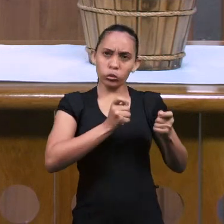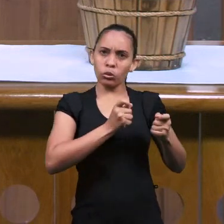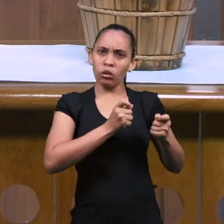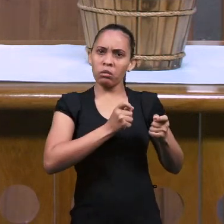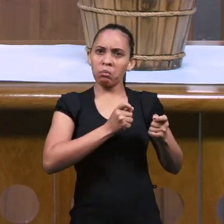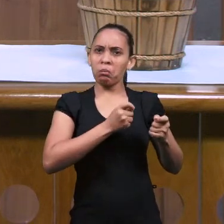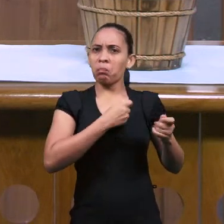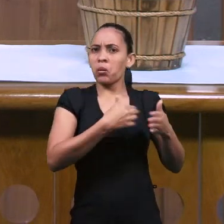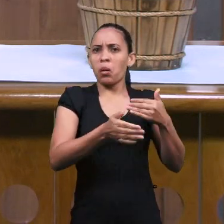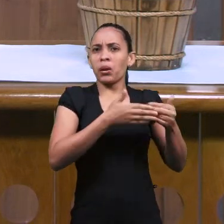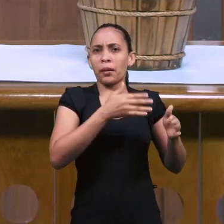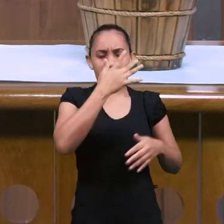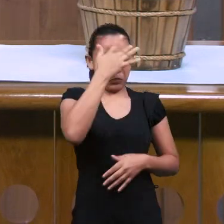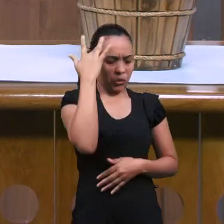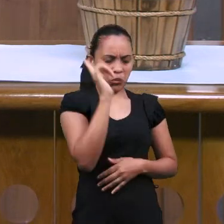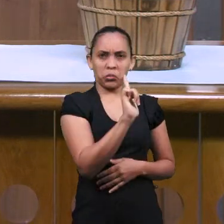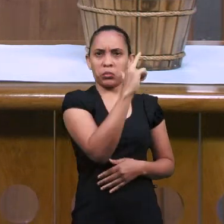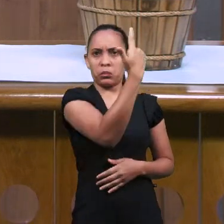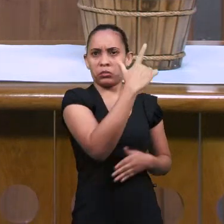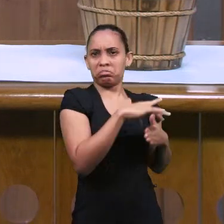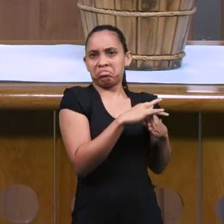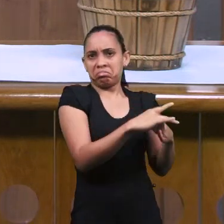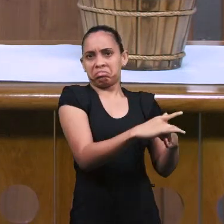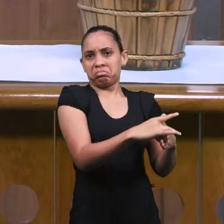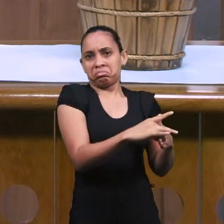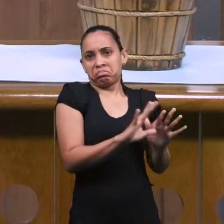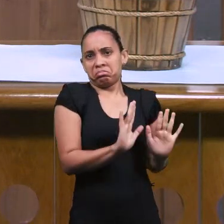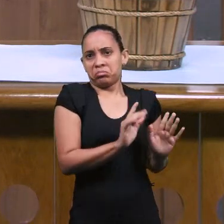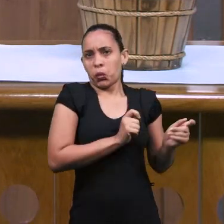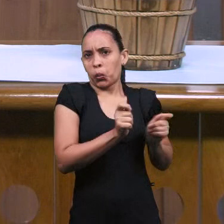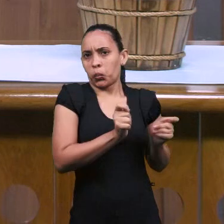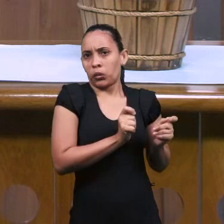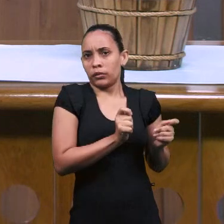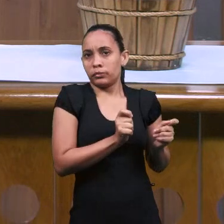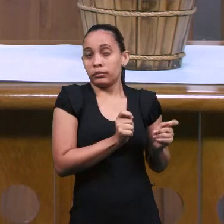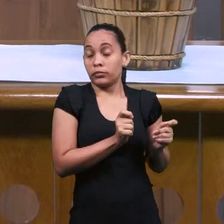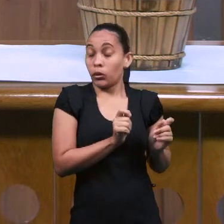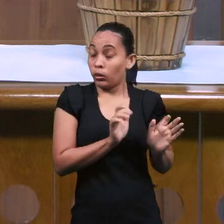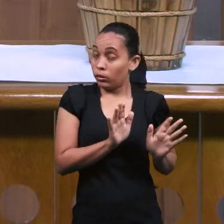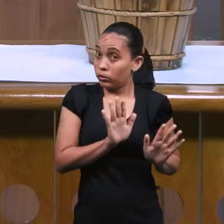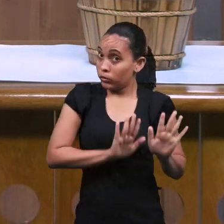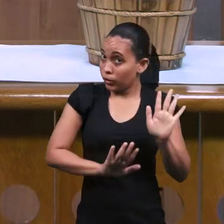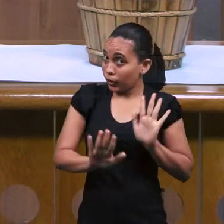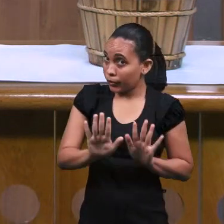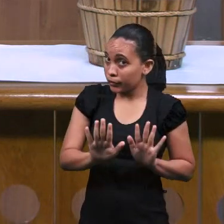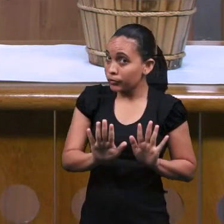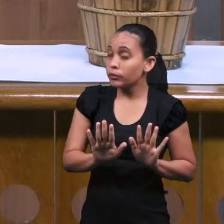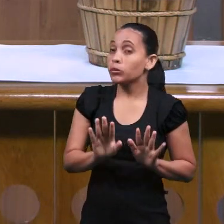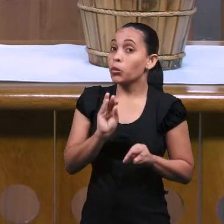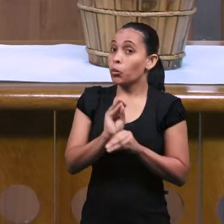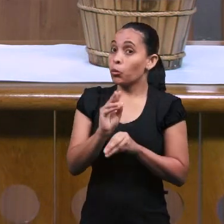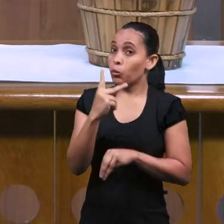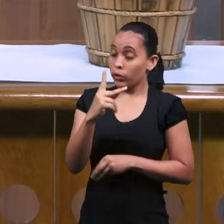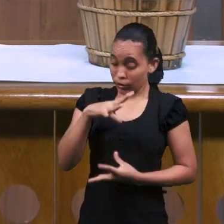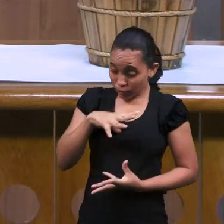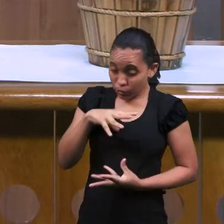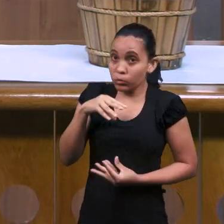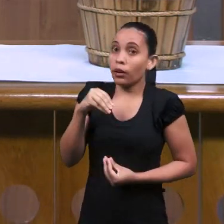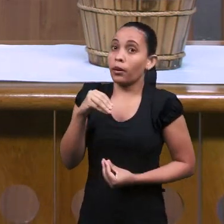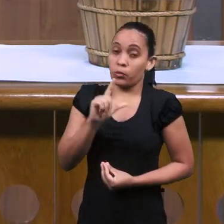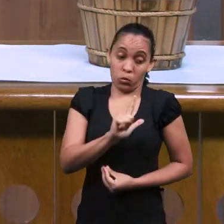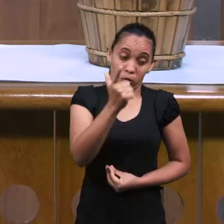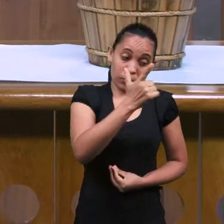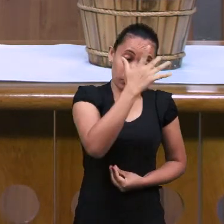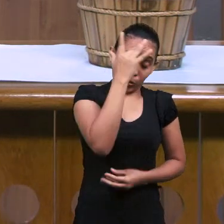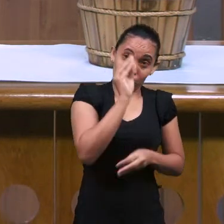votre âme à l'homme. Ne donnez pas. Prenez soin de votre âme. Parce qu'il ne sait pas ce qu'il va faire de votre âme, ni